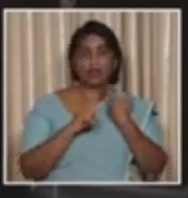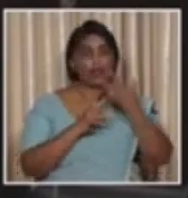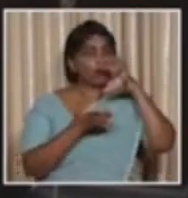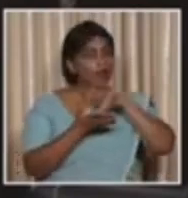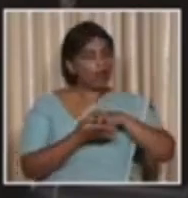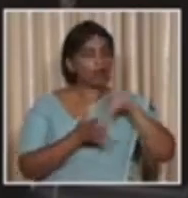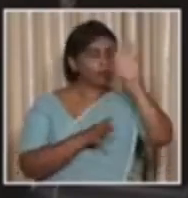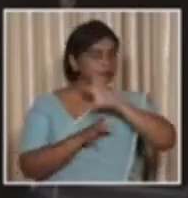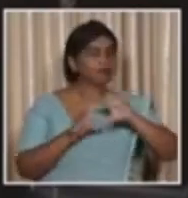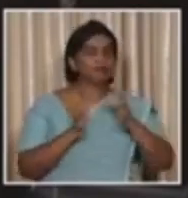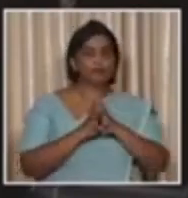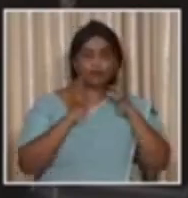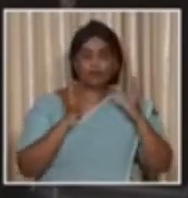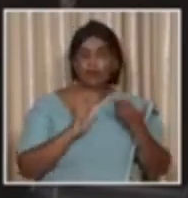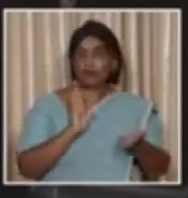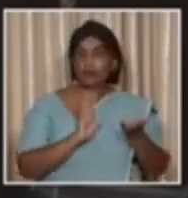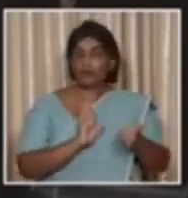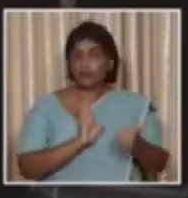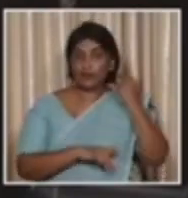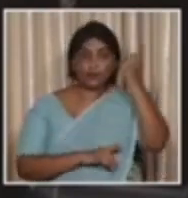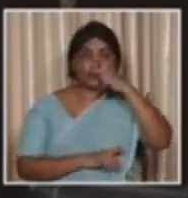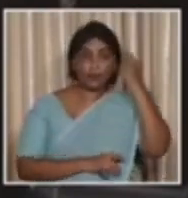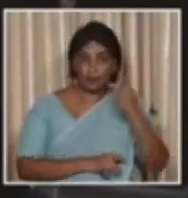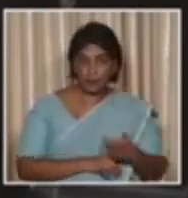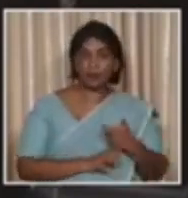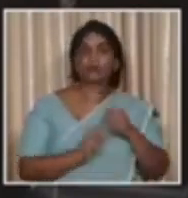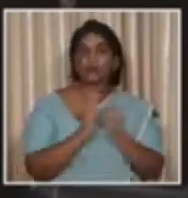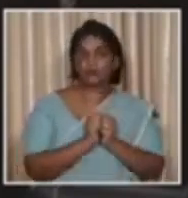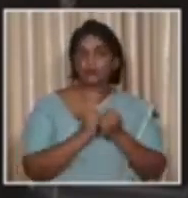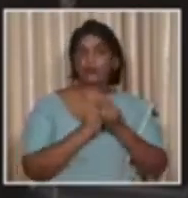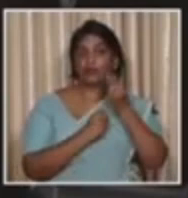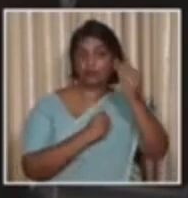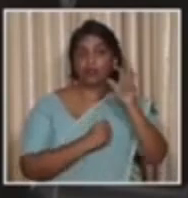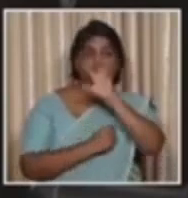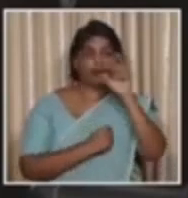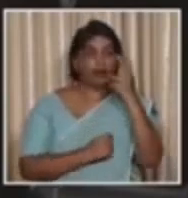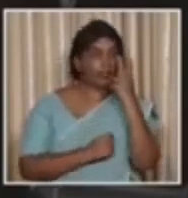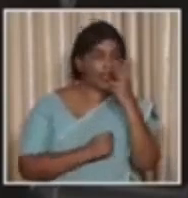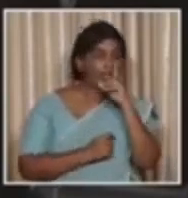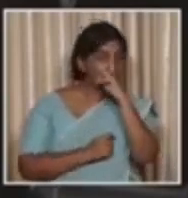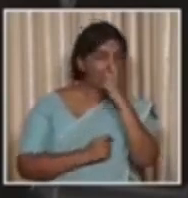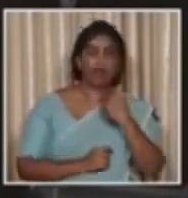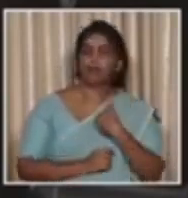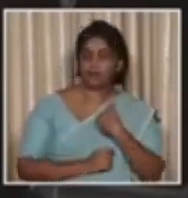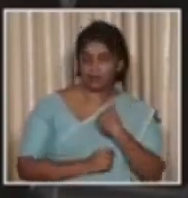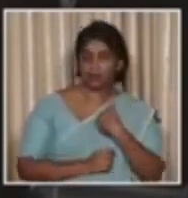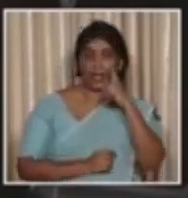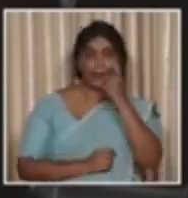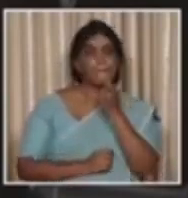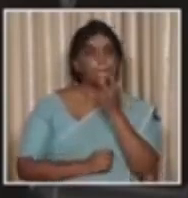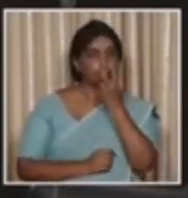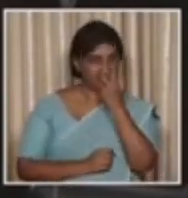සහ හැමතැනකින්ම ඉහළම වැටුප් ලබන ශ්‍රමිකයෝ සපයන රටවල් දෙක අතරින් එකක් අපි, එකක්